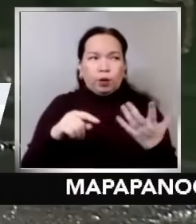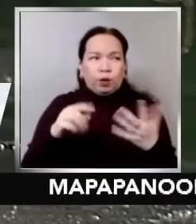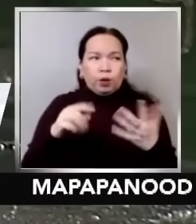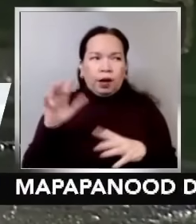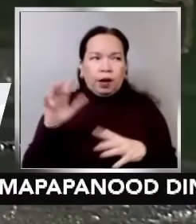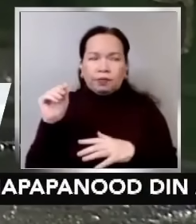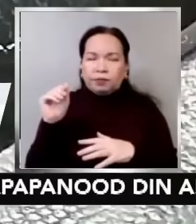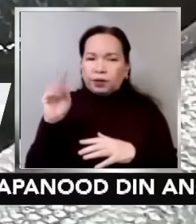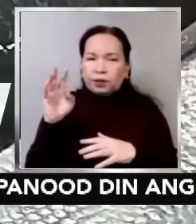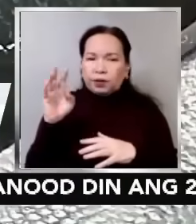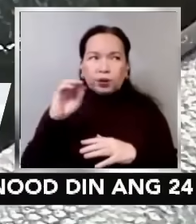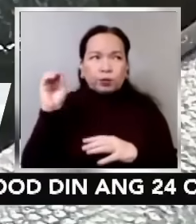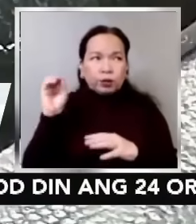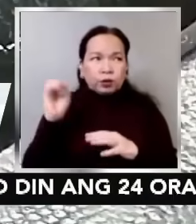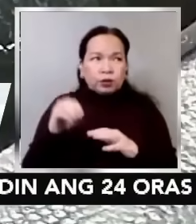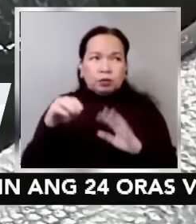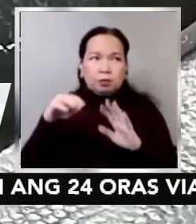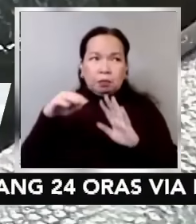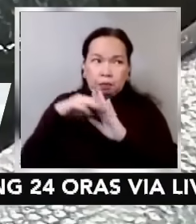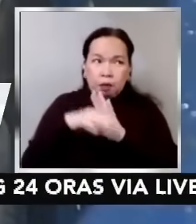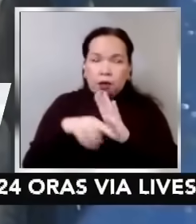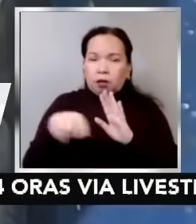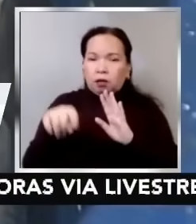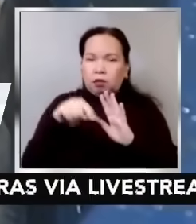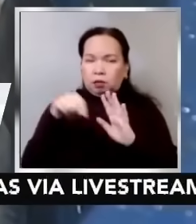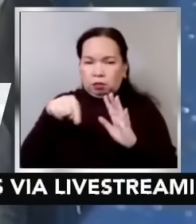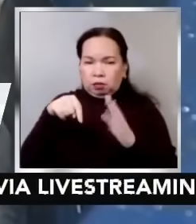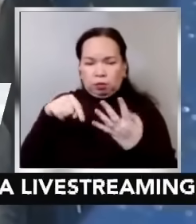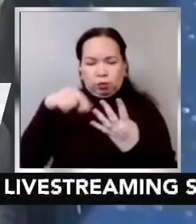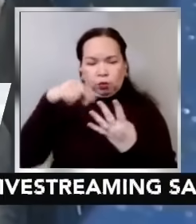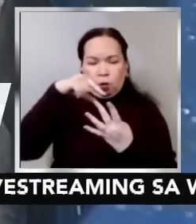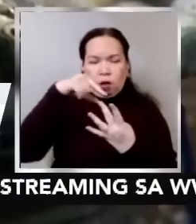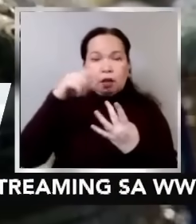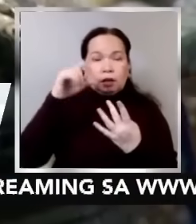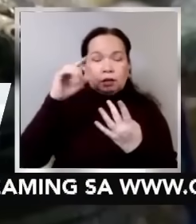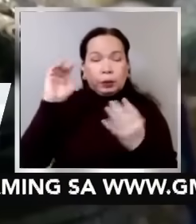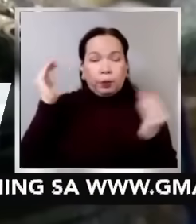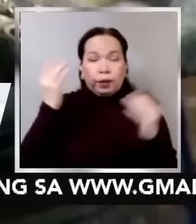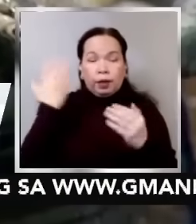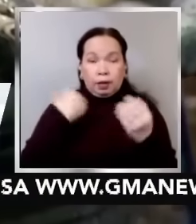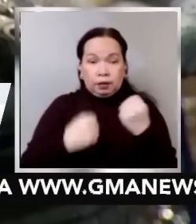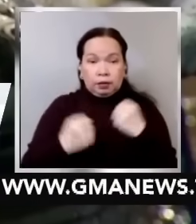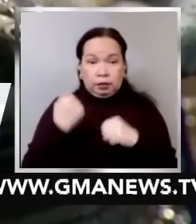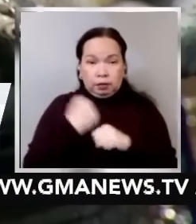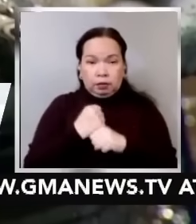ng taong ito kumpara sa parehong panahon noong nakaraang taon. Buwaba ang ating